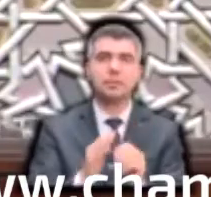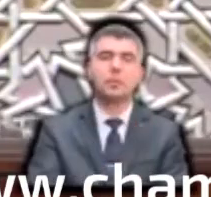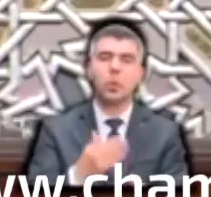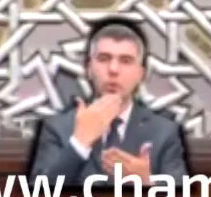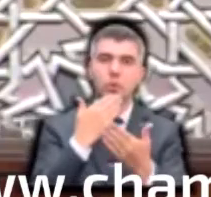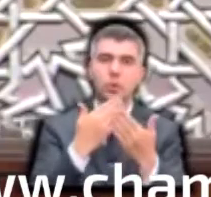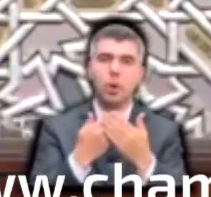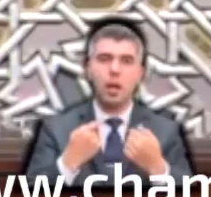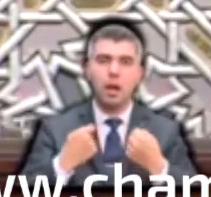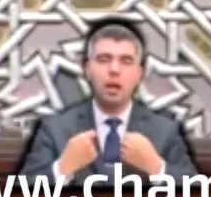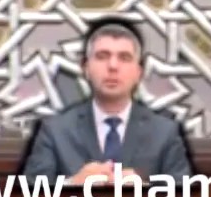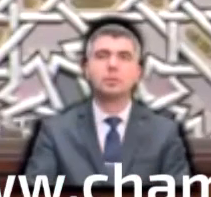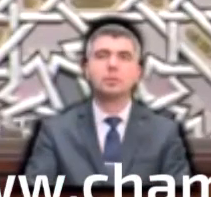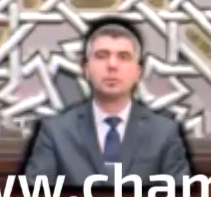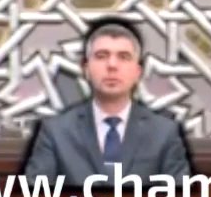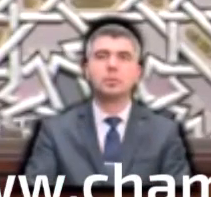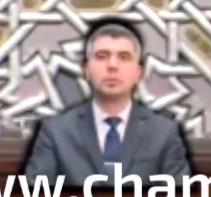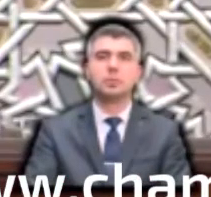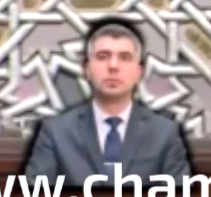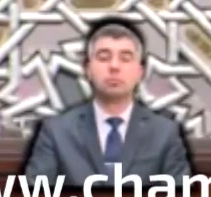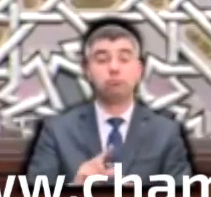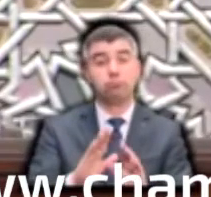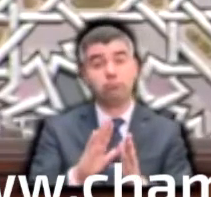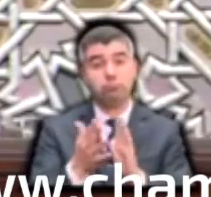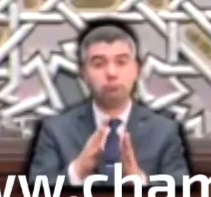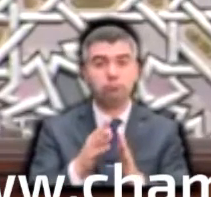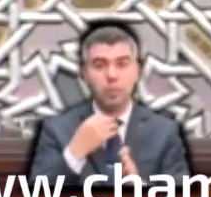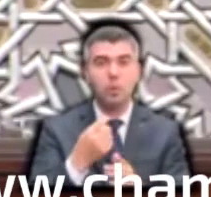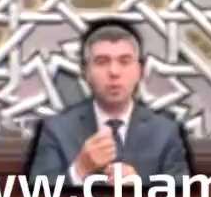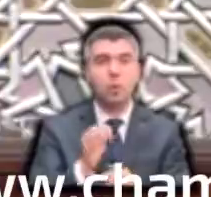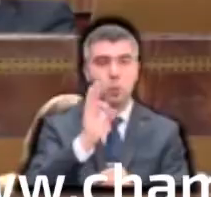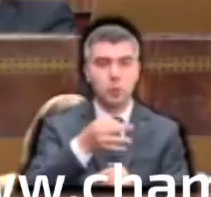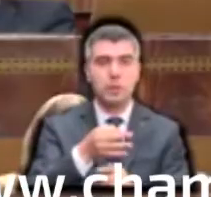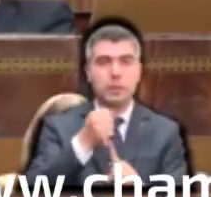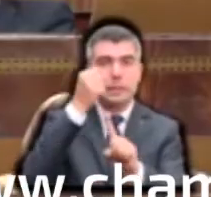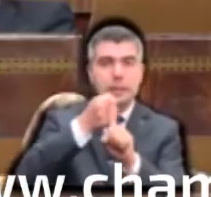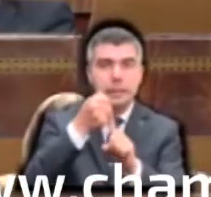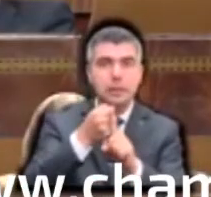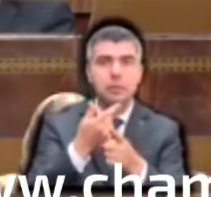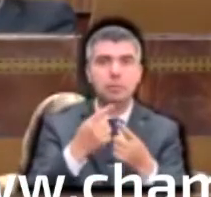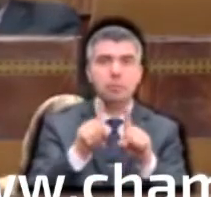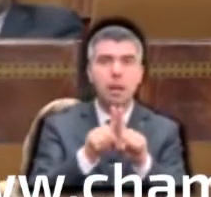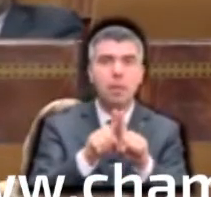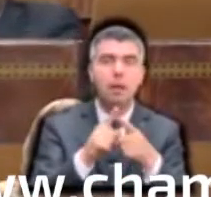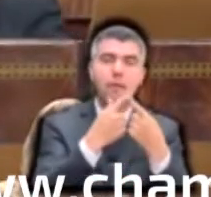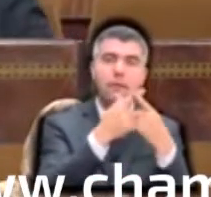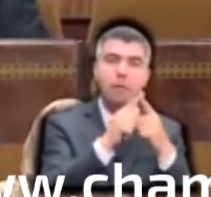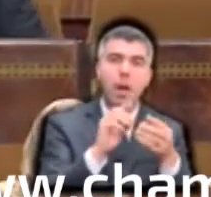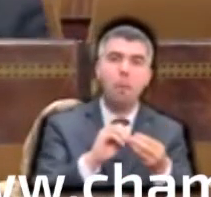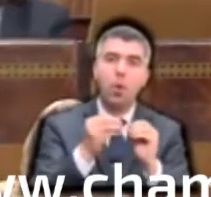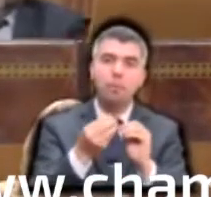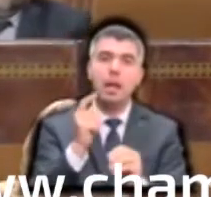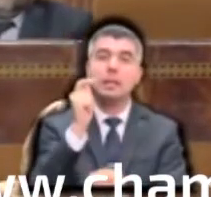سيد الرئيس، السيد الوزير، ربما قد تكون هناك مجهودات بالفعل، ولكن كاين اشكالات حقيقيه. مدينه